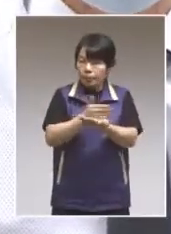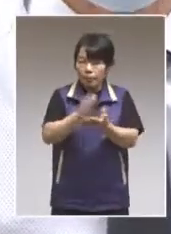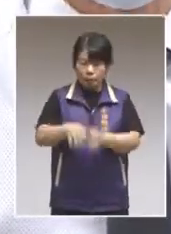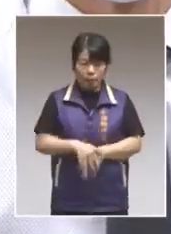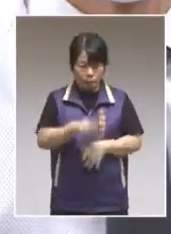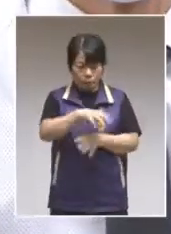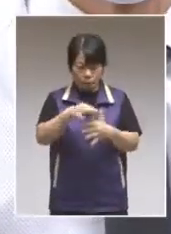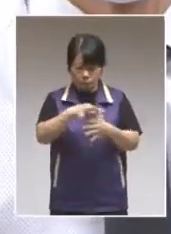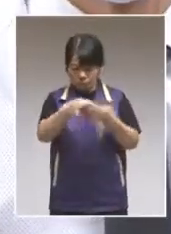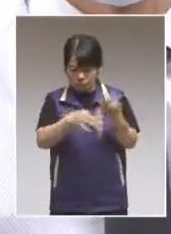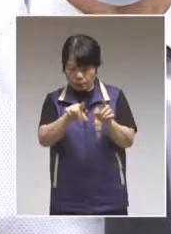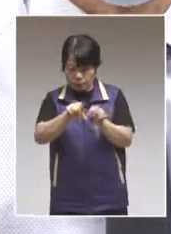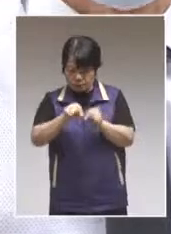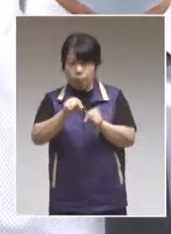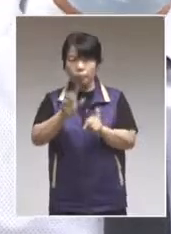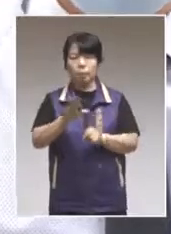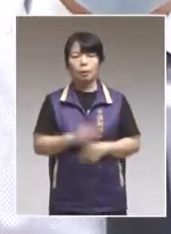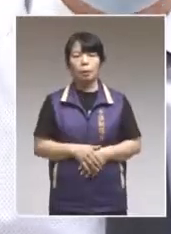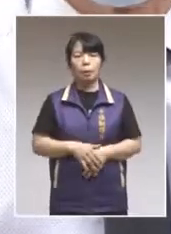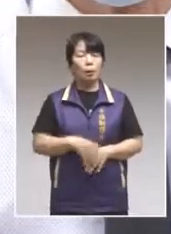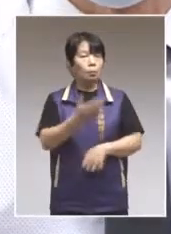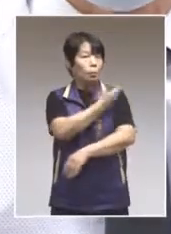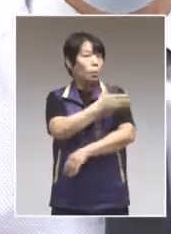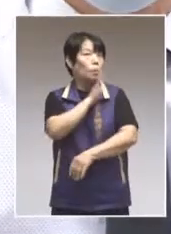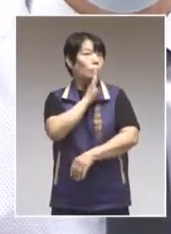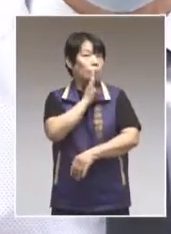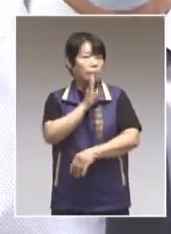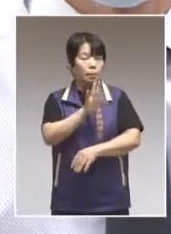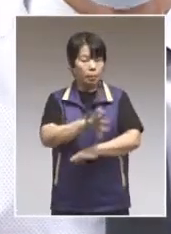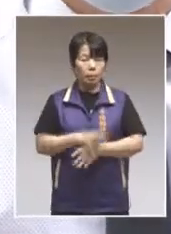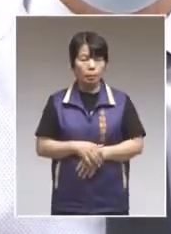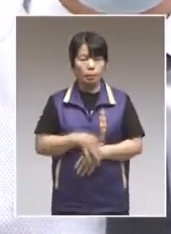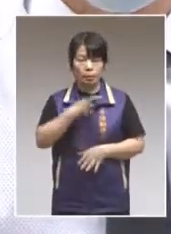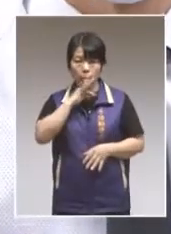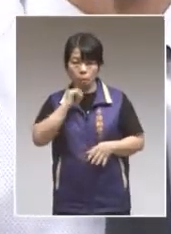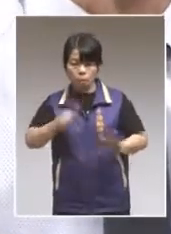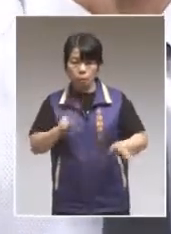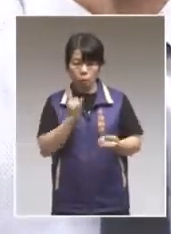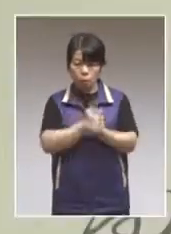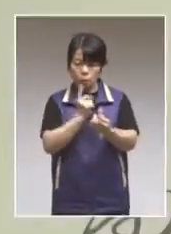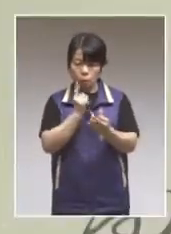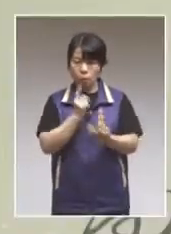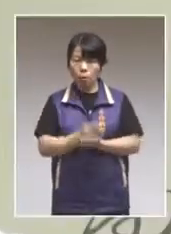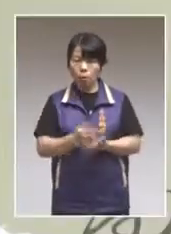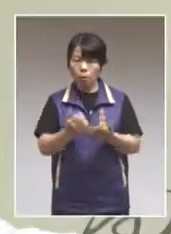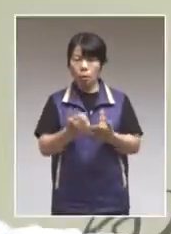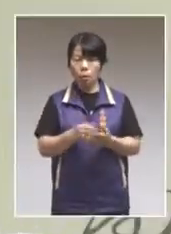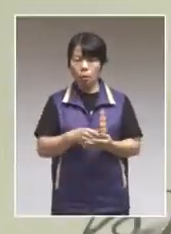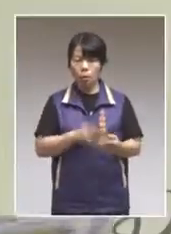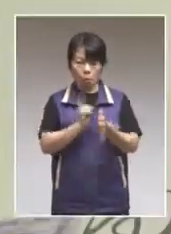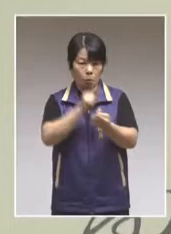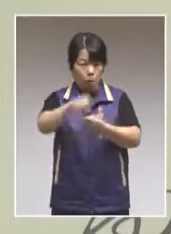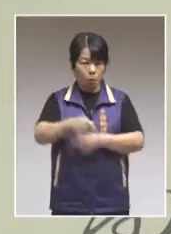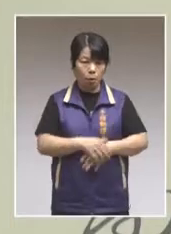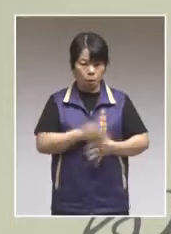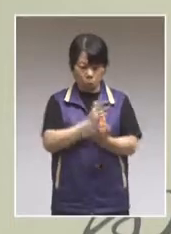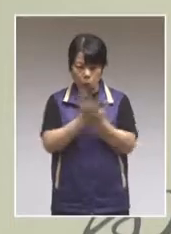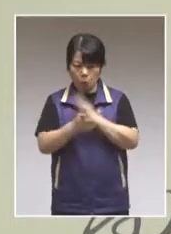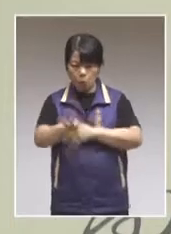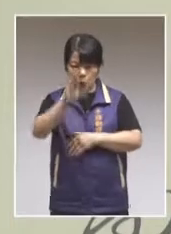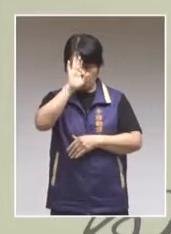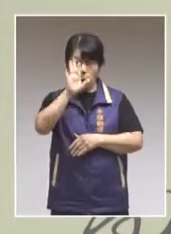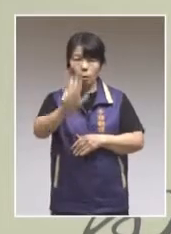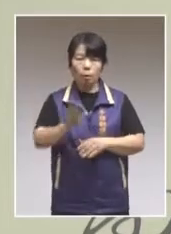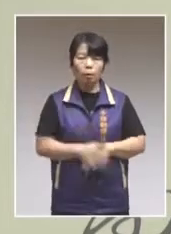些点不管他的年纪，只要出现这些严重的表现的时候，医师都会想要让他到医院